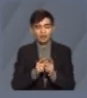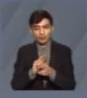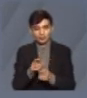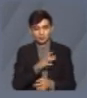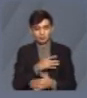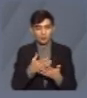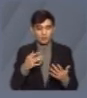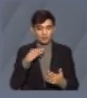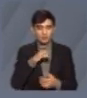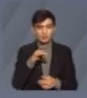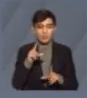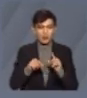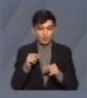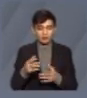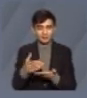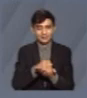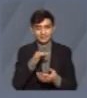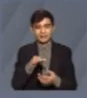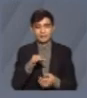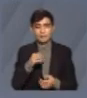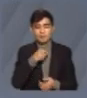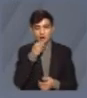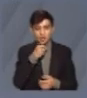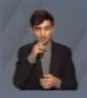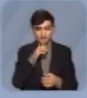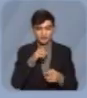Тіпті сүт қабылдап, балмұздаққа дейін шығарған.